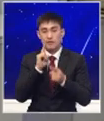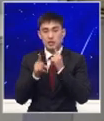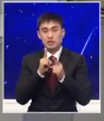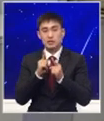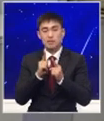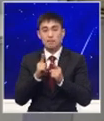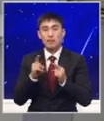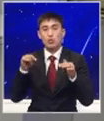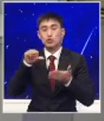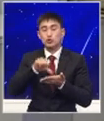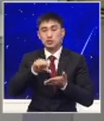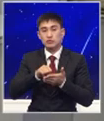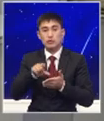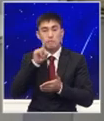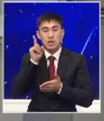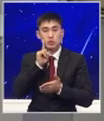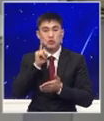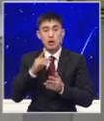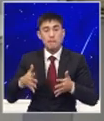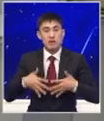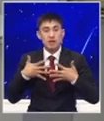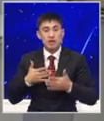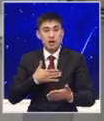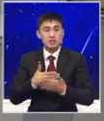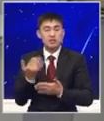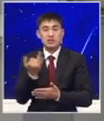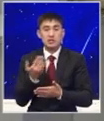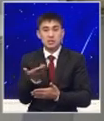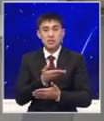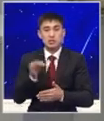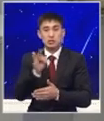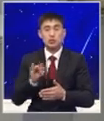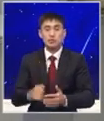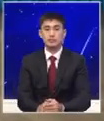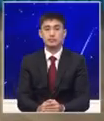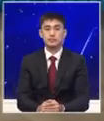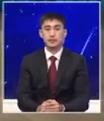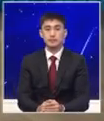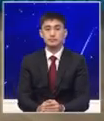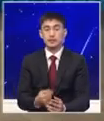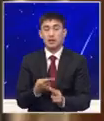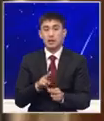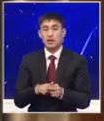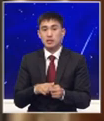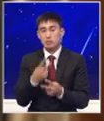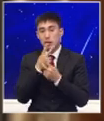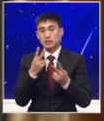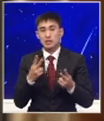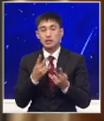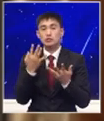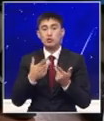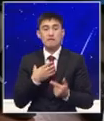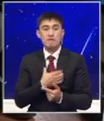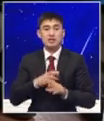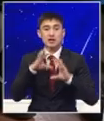конференции в основном принимает участие молодежь, проявляющая активный интерес к нашей истории. Эта экспедиция показала, насколько